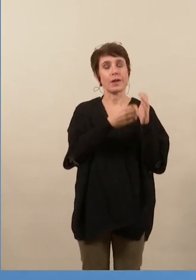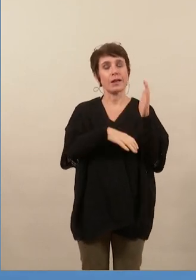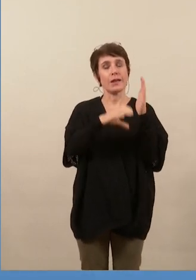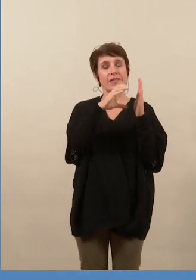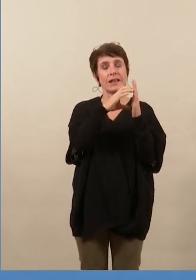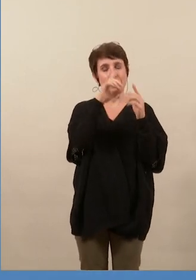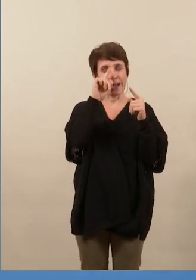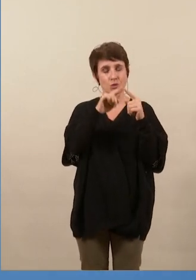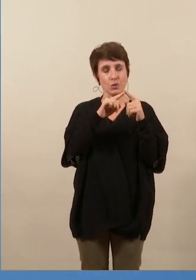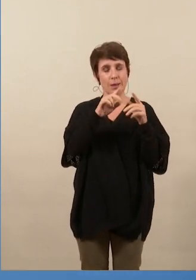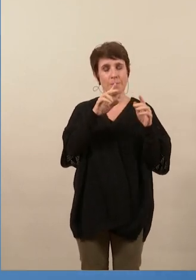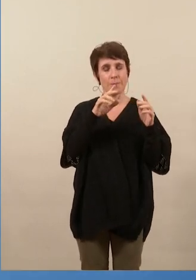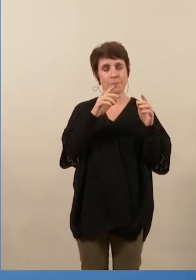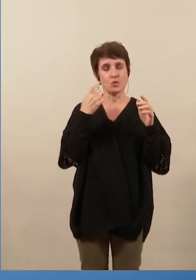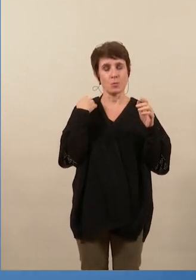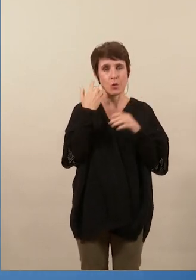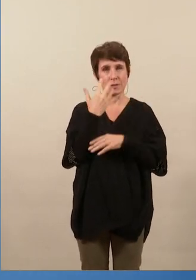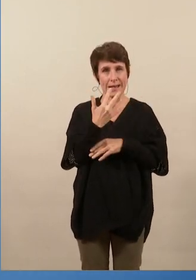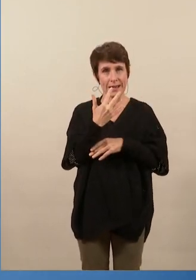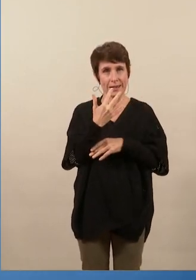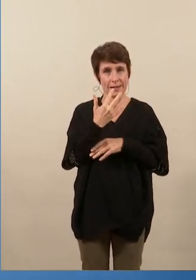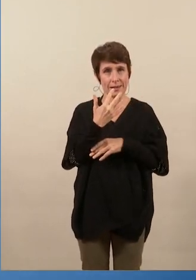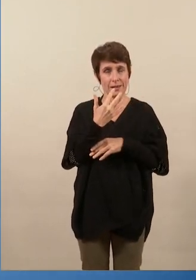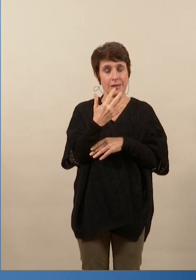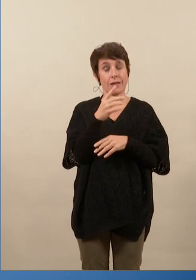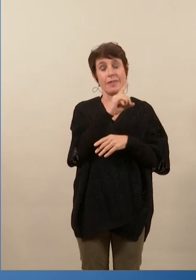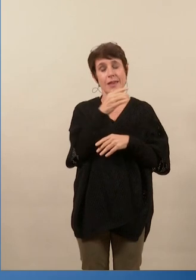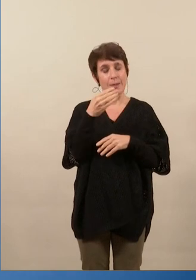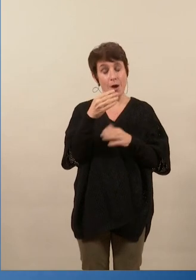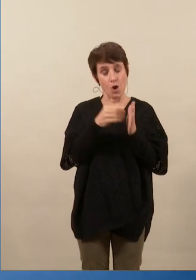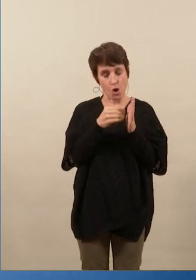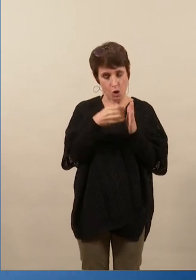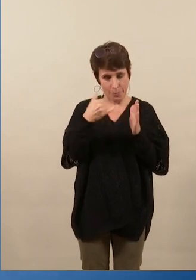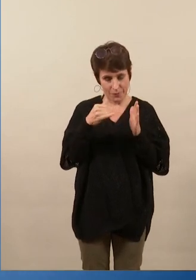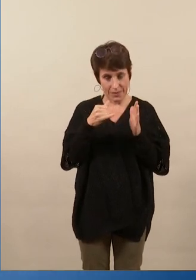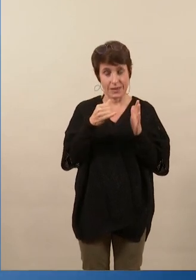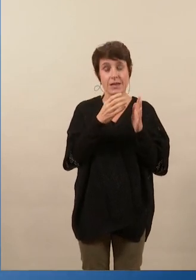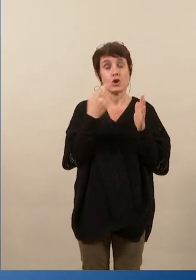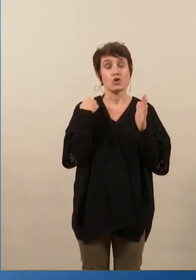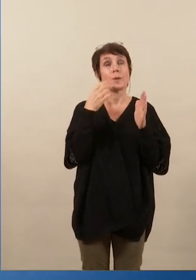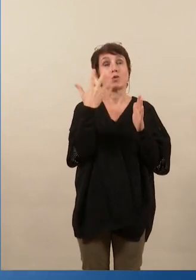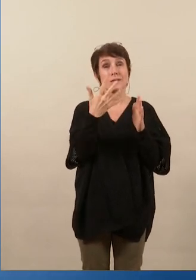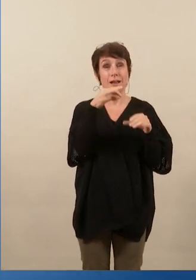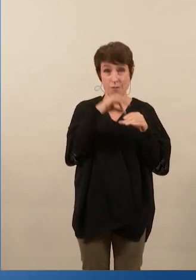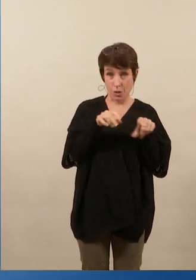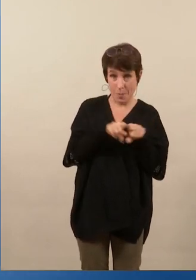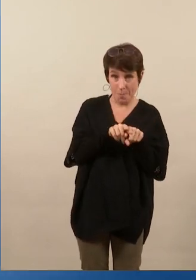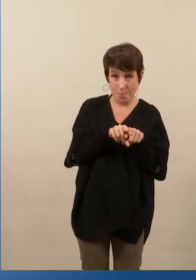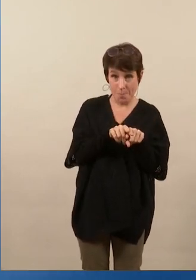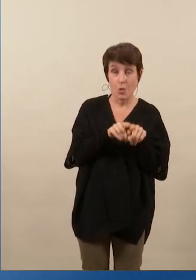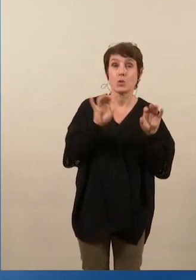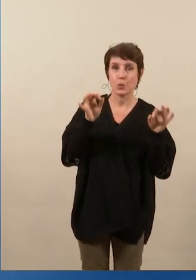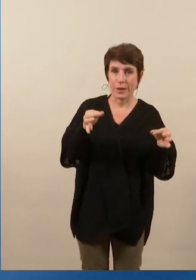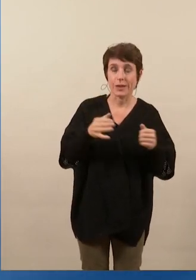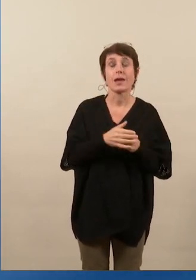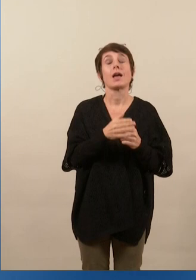ah non il y a délibération numéro 5 on enchaîne avec les DM pardon délibération numéro 5 même vote même